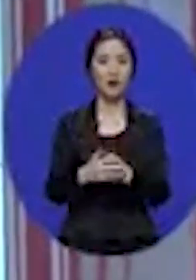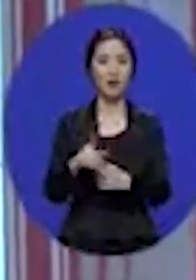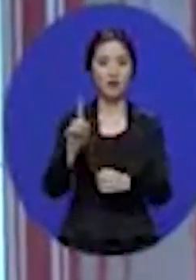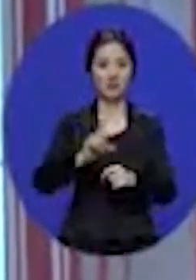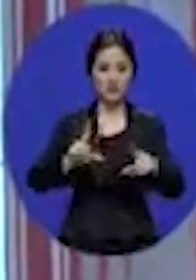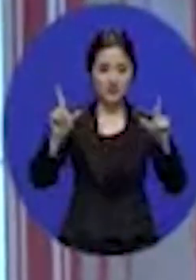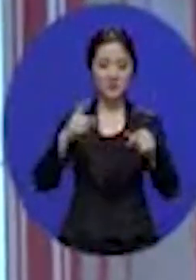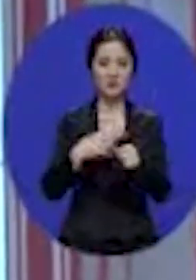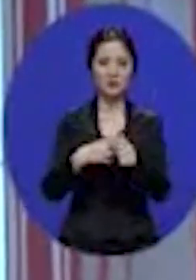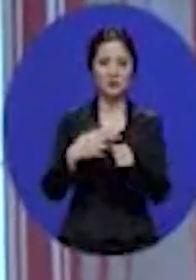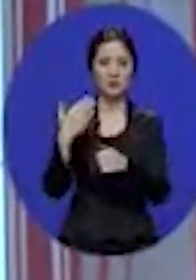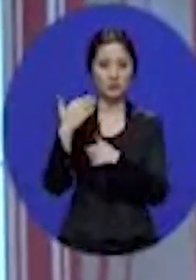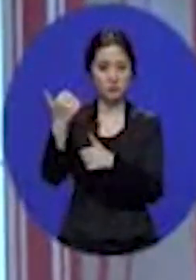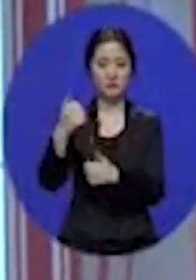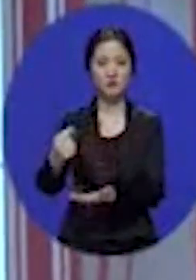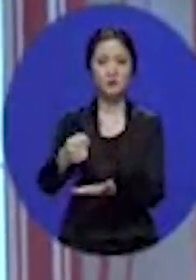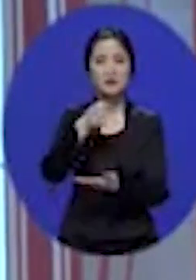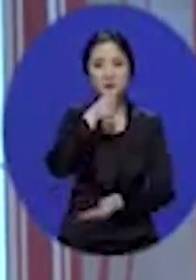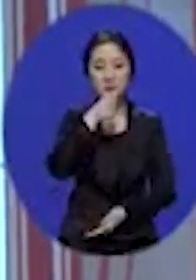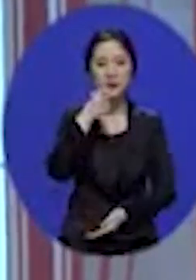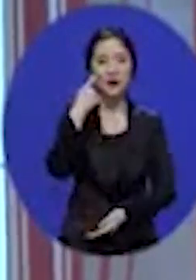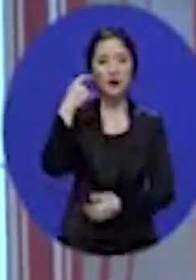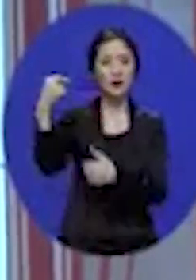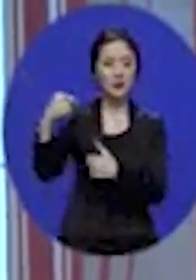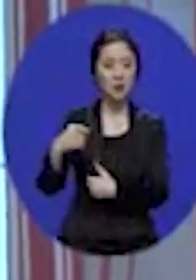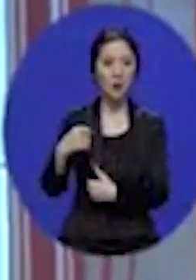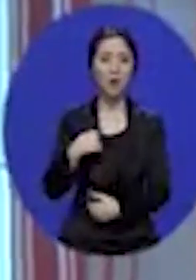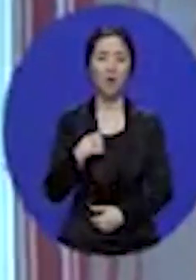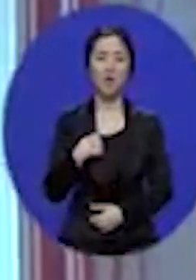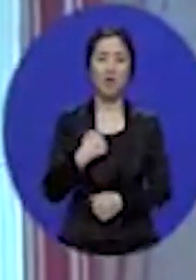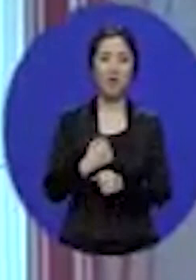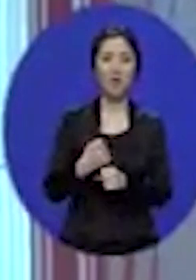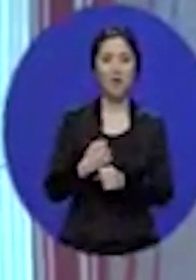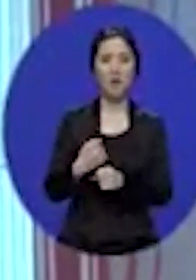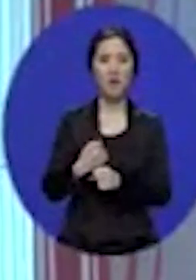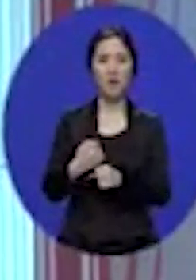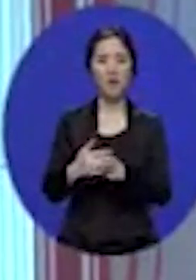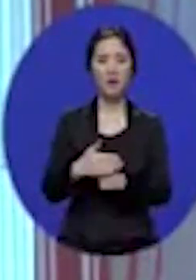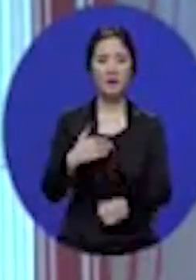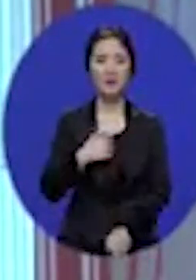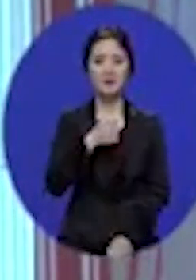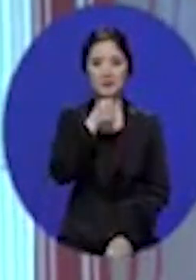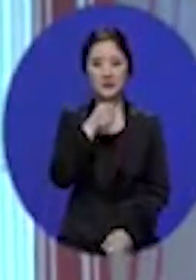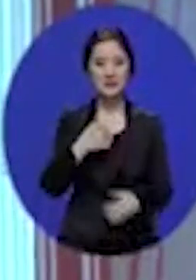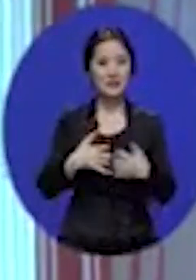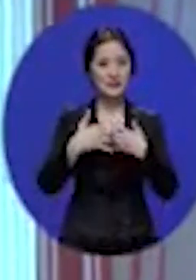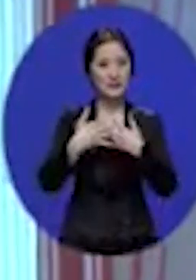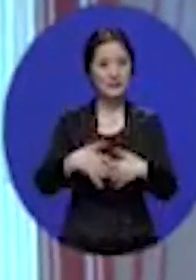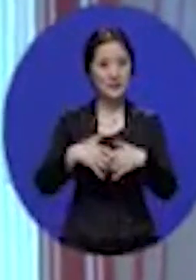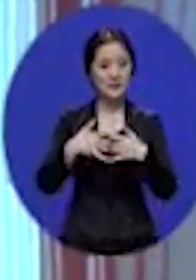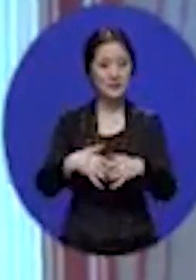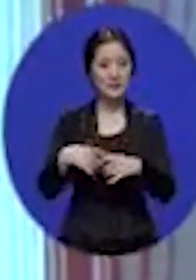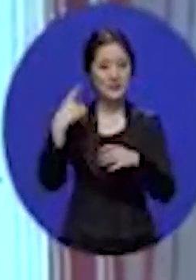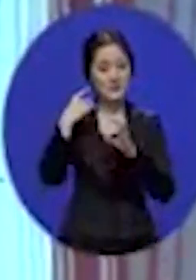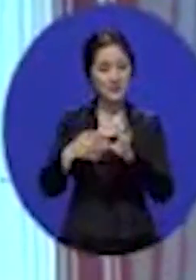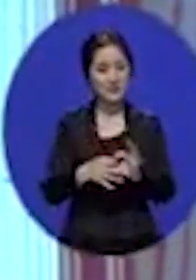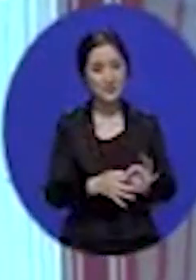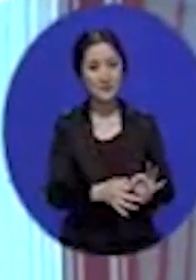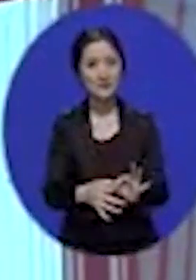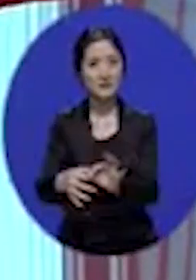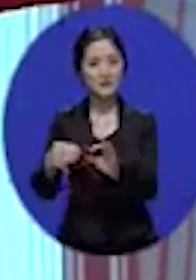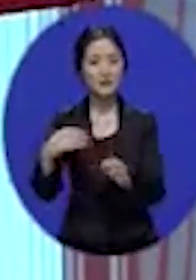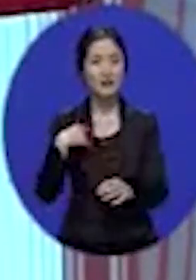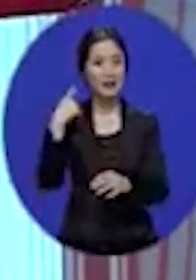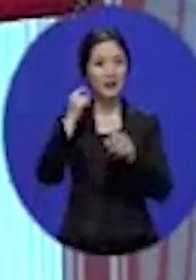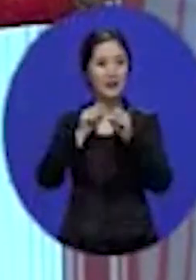마이크를 쥐어주는 거였습니다. 그러니까 난생 처음 마이크를 잡고 이 기계음을 어떤 통한 내 음성이